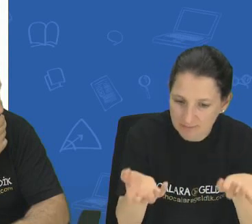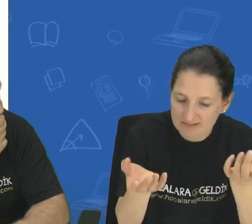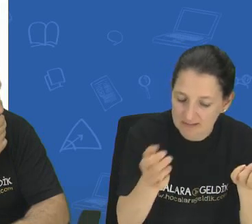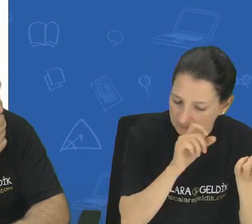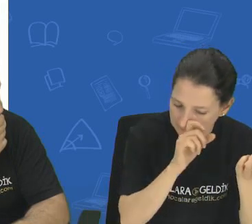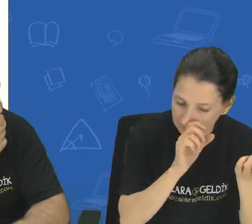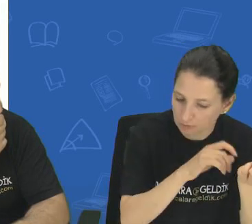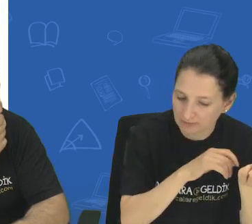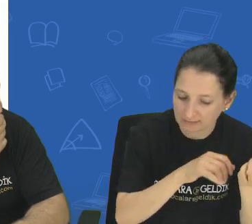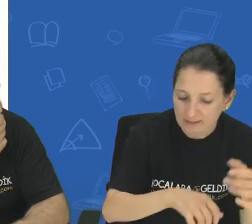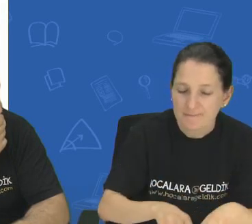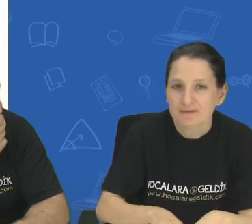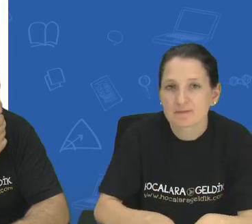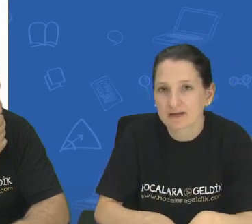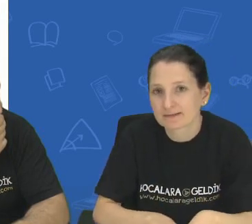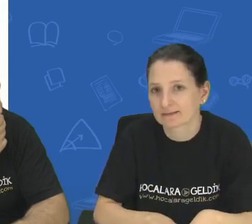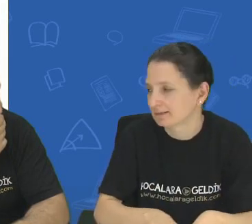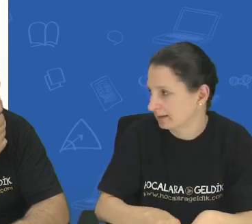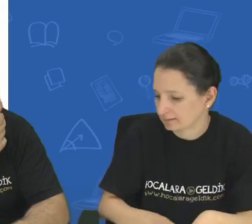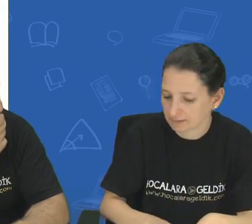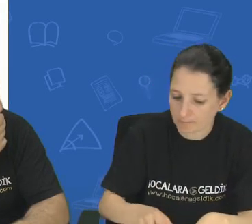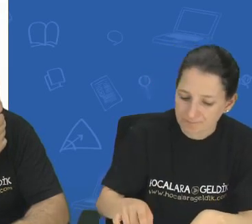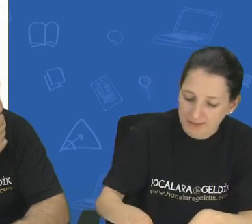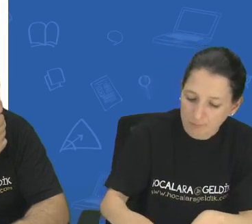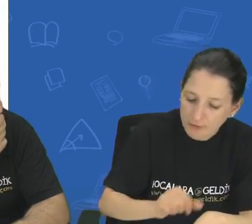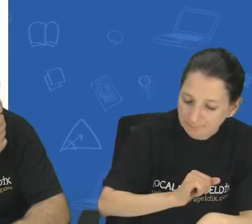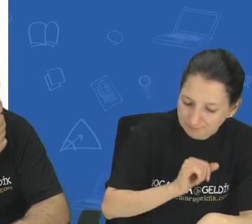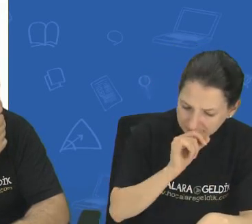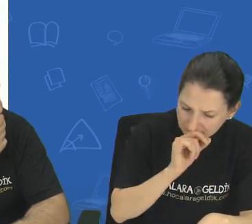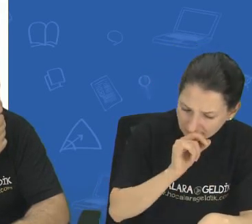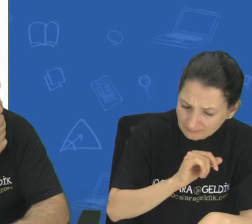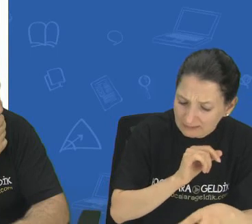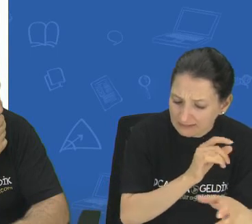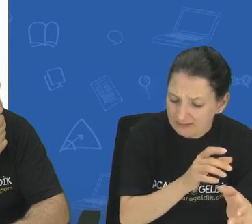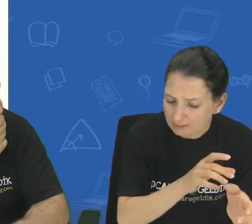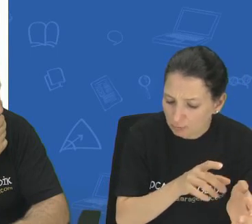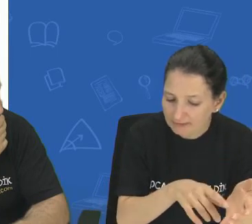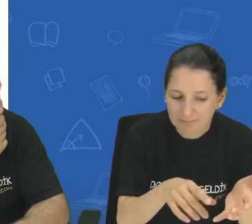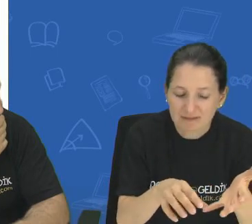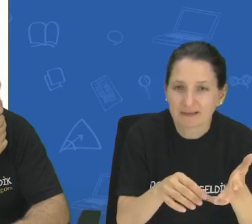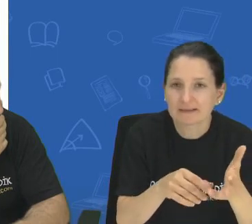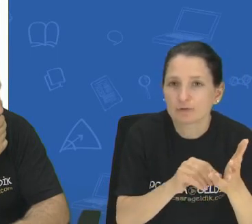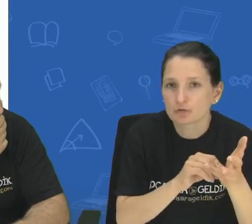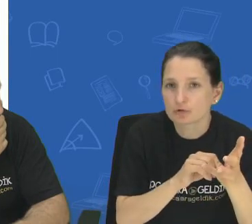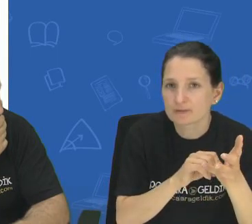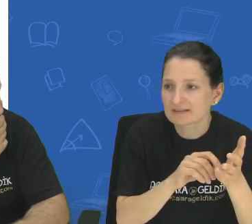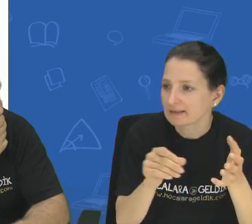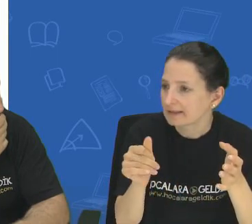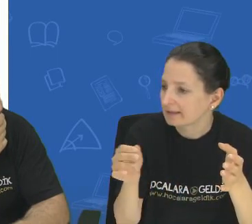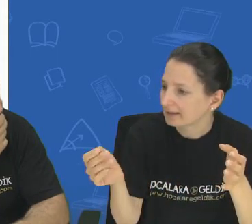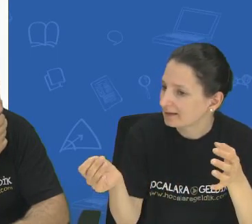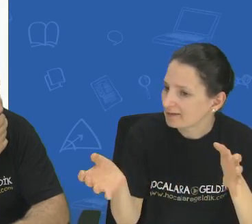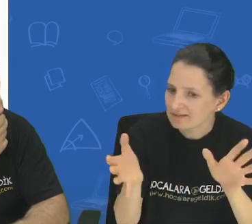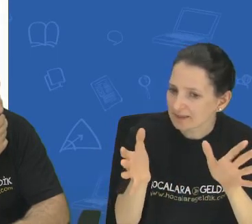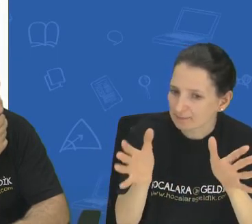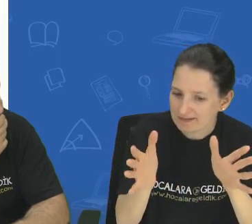toprağa verilmesiyle alakalı birçok dalda kimyadan yardım alıyor. Boya. Boyaların pigmentlerinin oluşturulması,